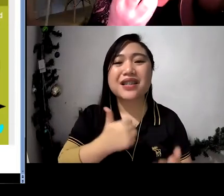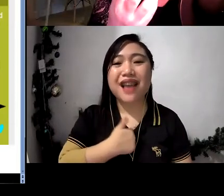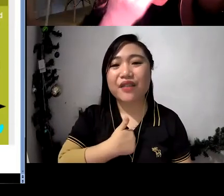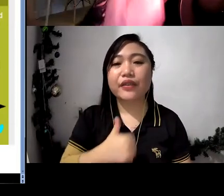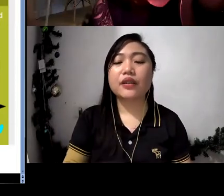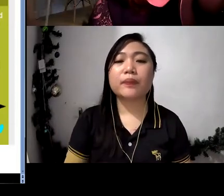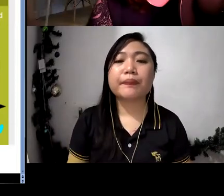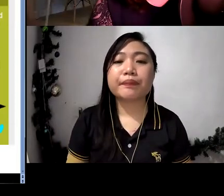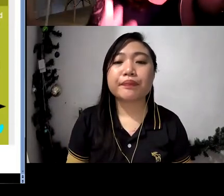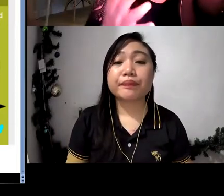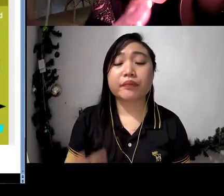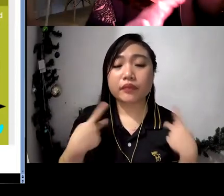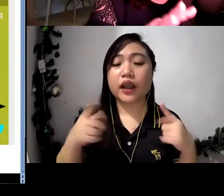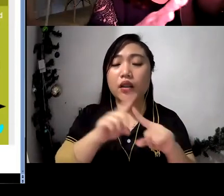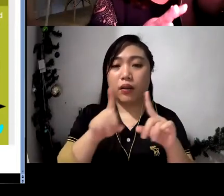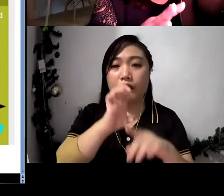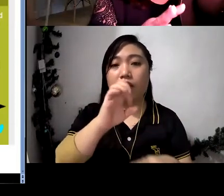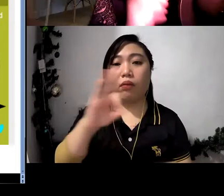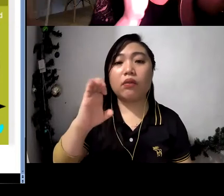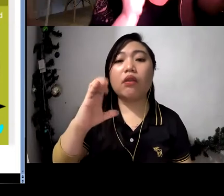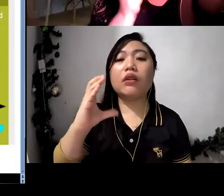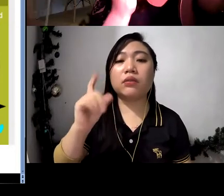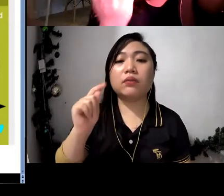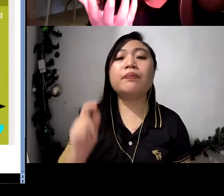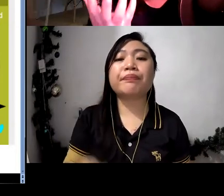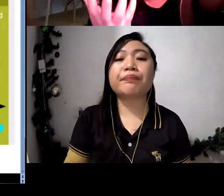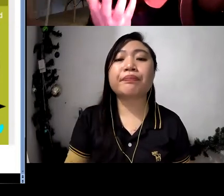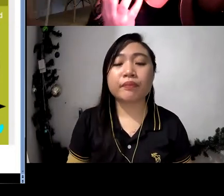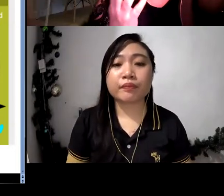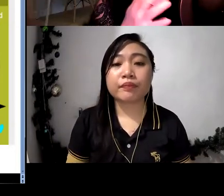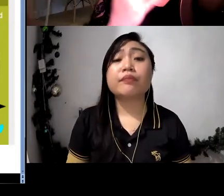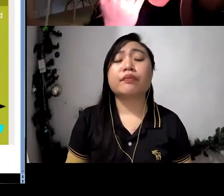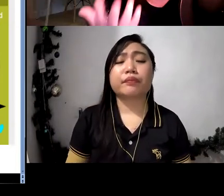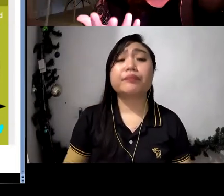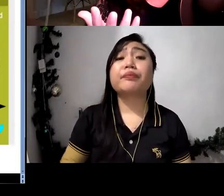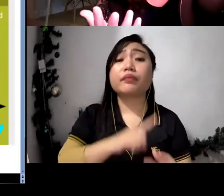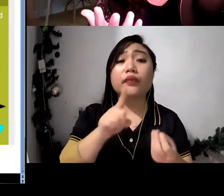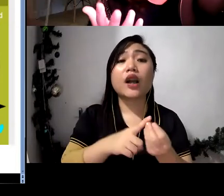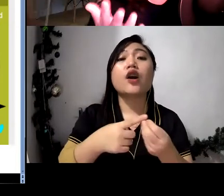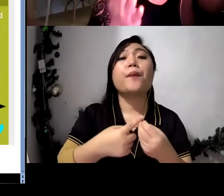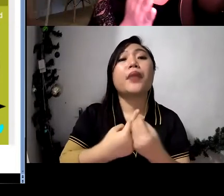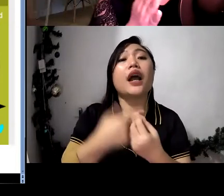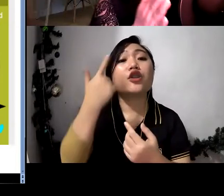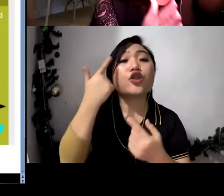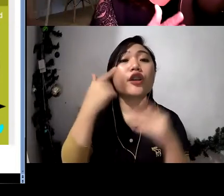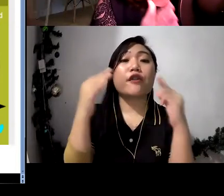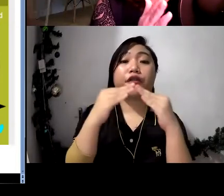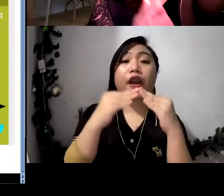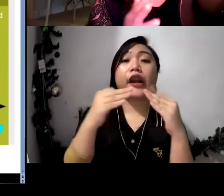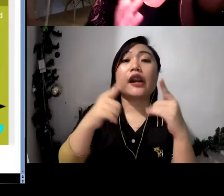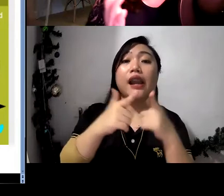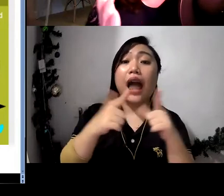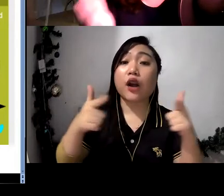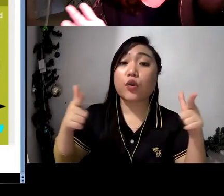may mga epekto iyon, ano. So isa sa mga gender fair language, no, na sinasabi natin ay yung gender conforming at